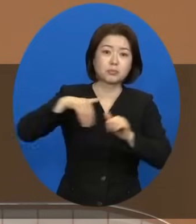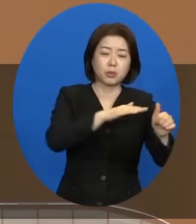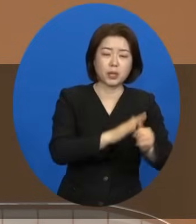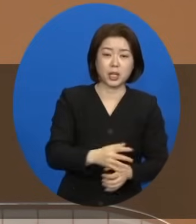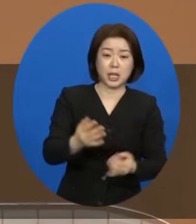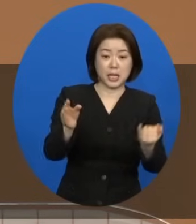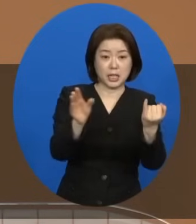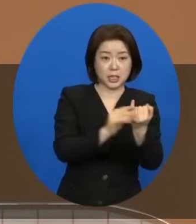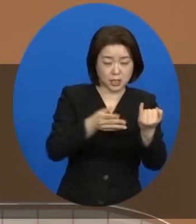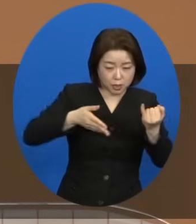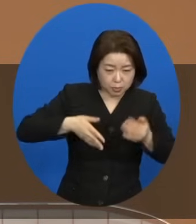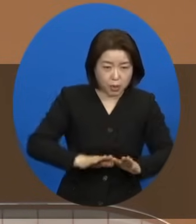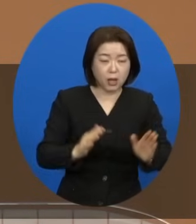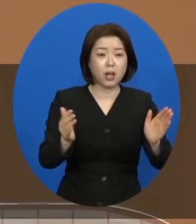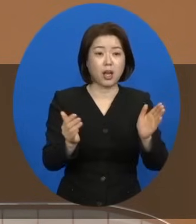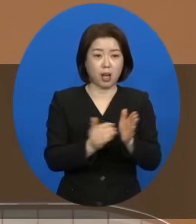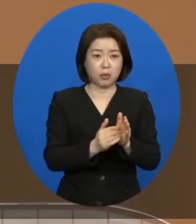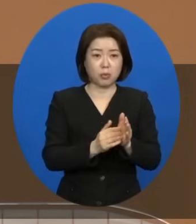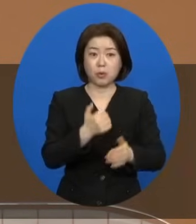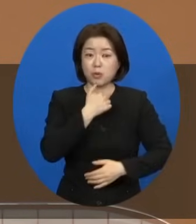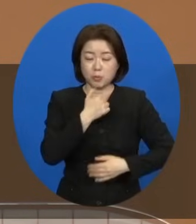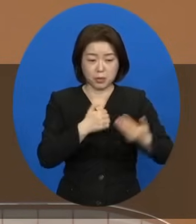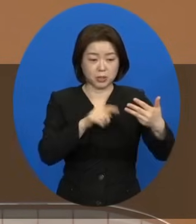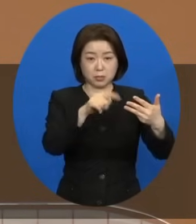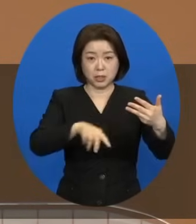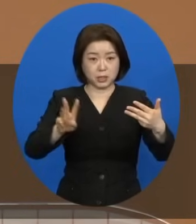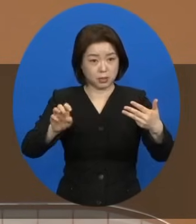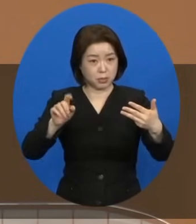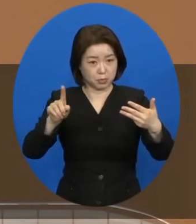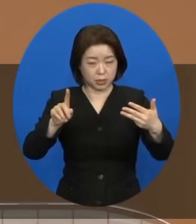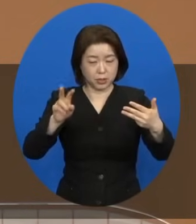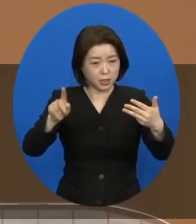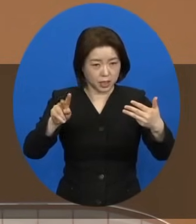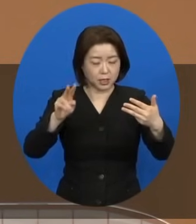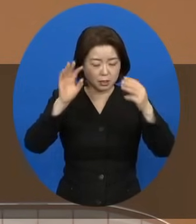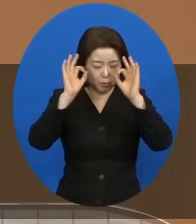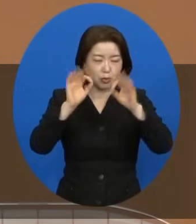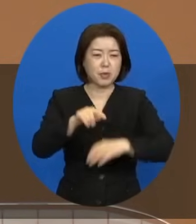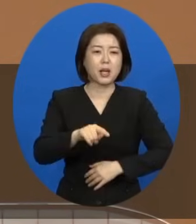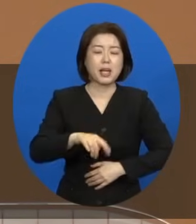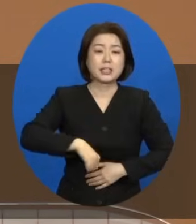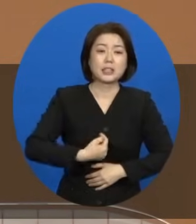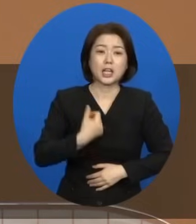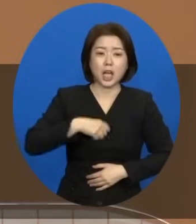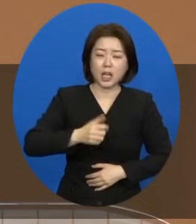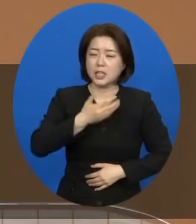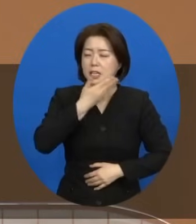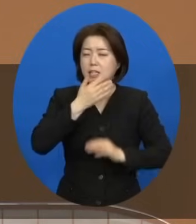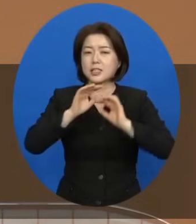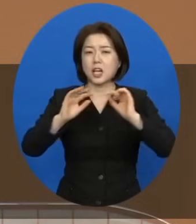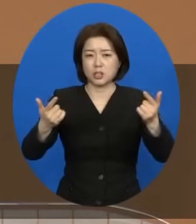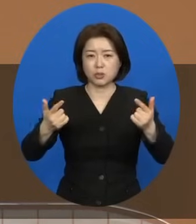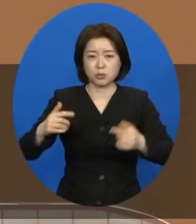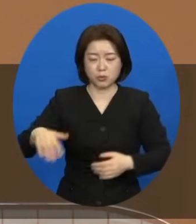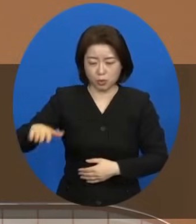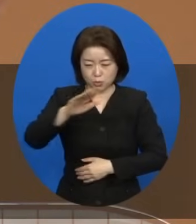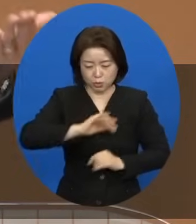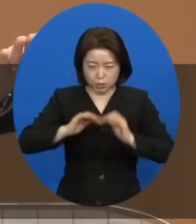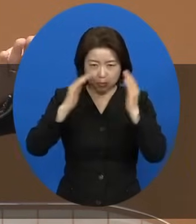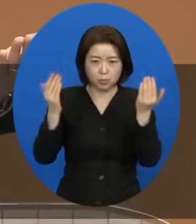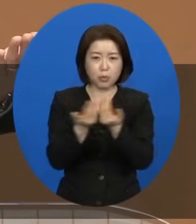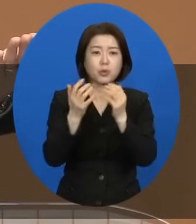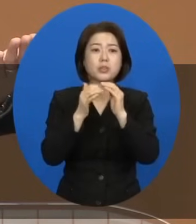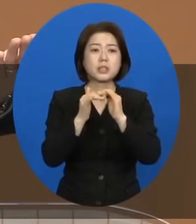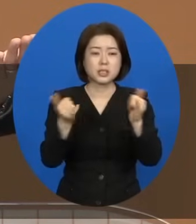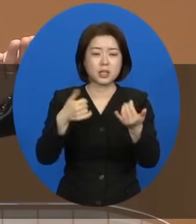여자에게서 나게 하시고 로마서 8장 32절 우리 함께 읽겠습니다 시작 자기 아들을 아끼지 아니하시고 우리 모든